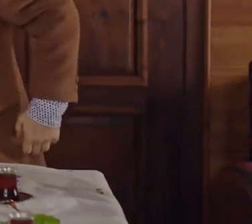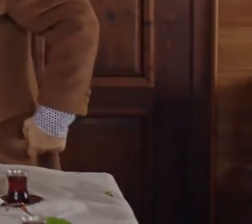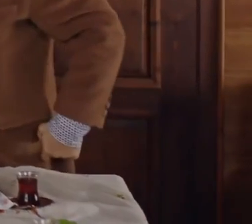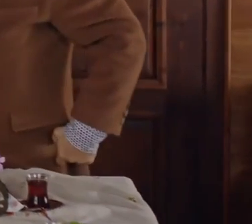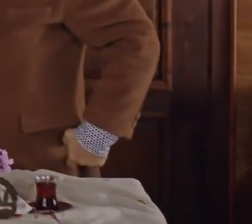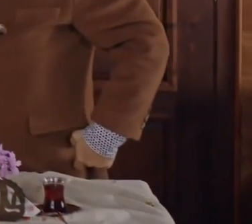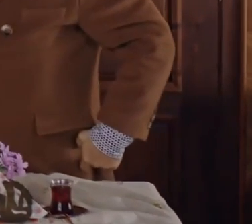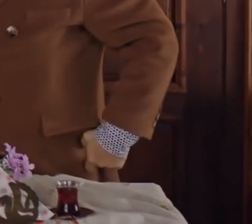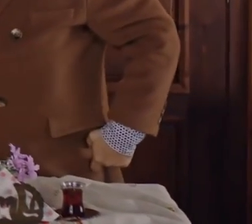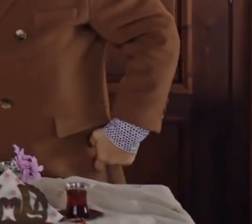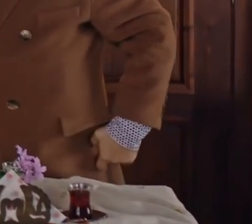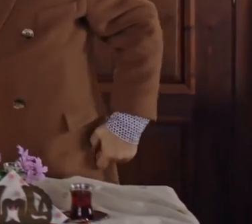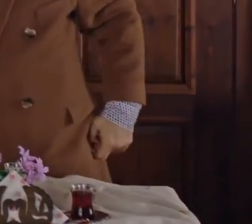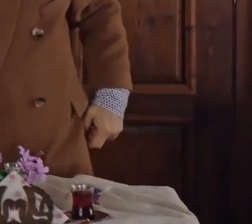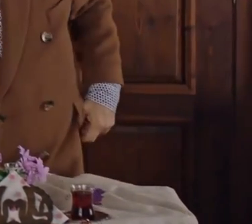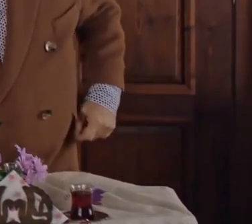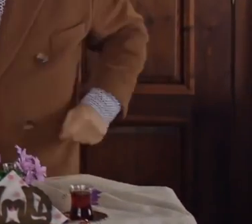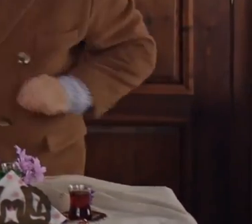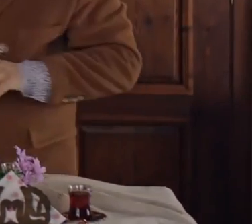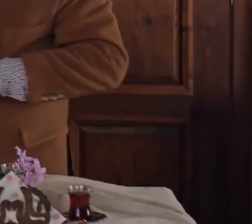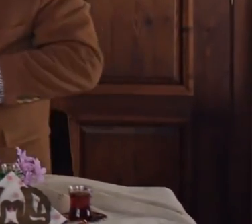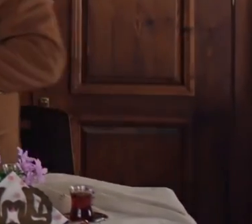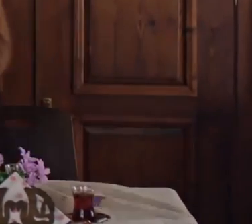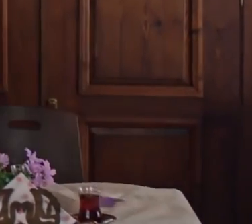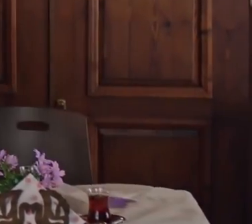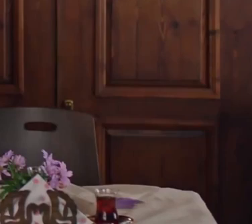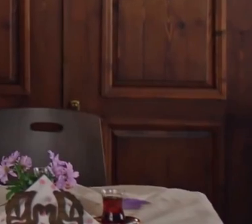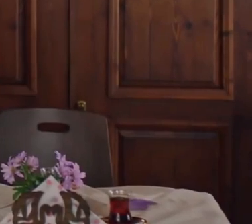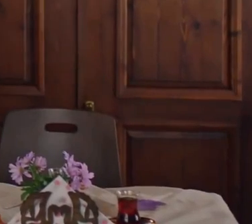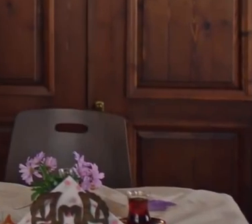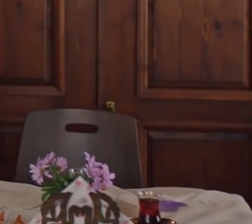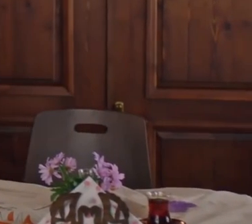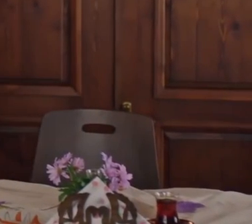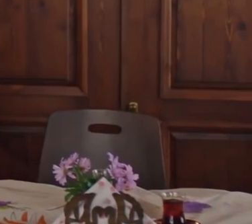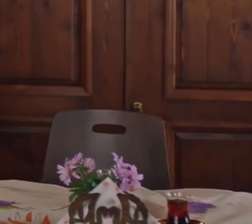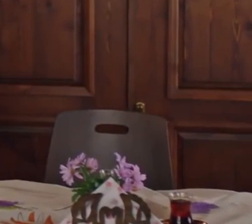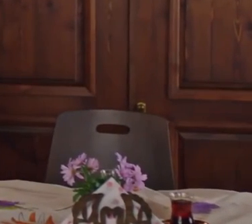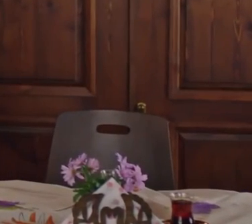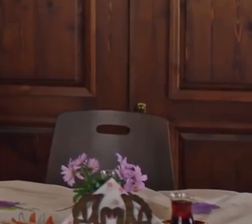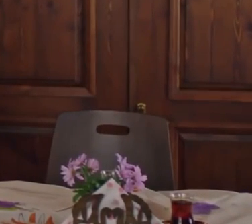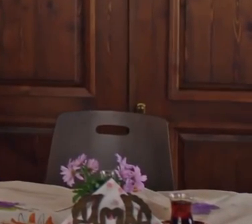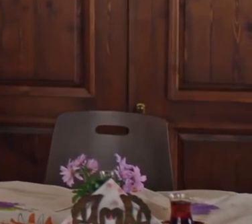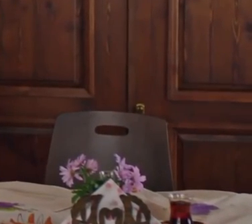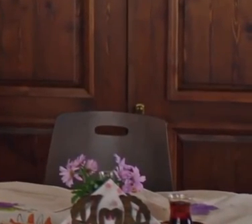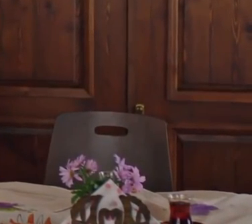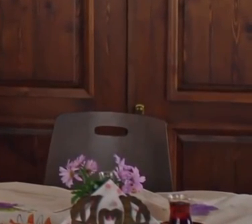Masanın başında durmuş arkalarından bakan santral kenardaki tahtaya şöyle bir baktı ve kalemi alıp bir şeyler yazmaya